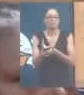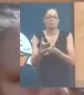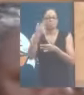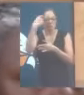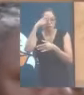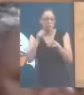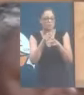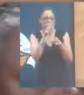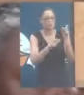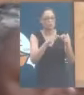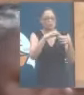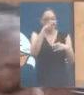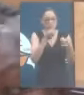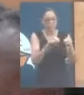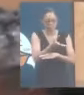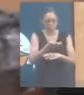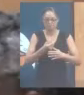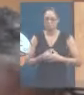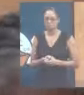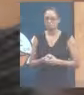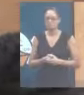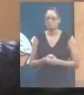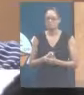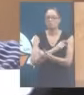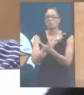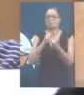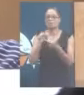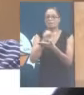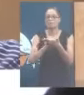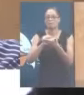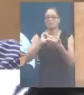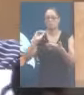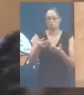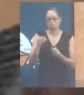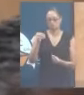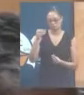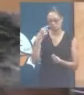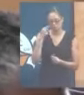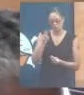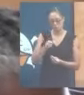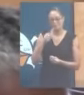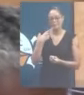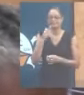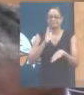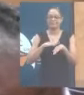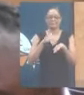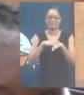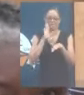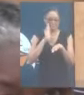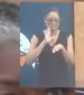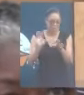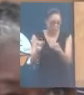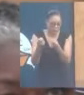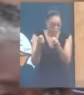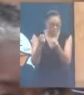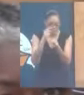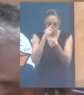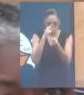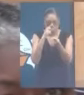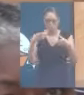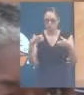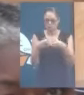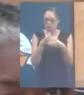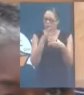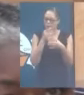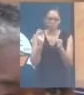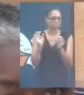élus. Deuxièmement, nous avons reçu un mail qui est vraiment un appel au secours. Notre groupe ne peut pas